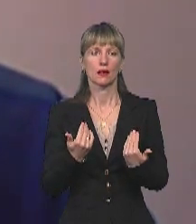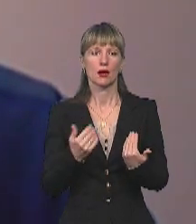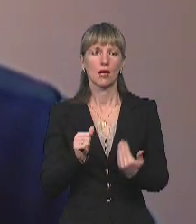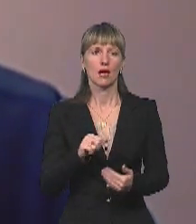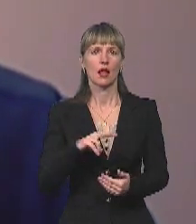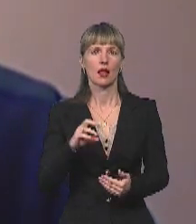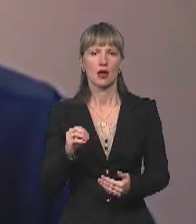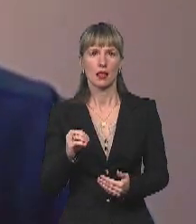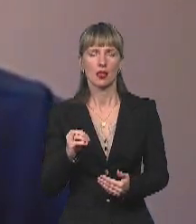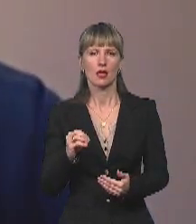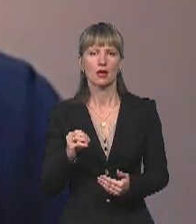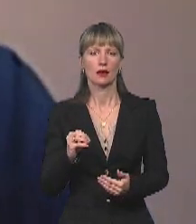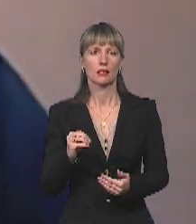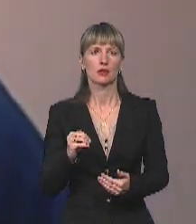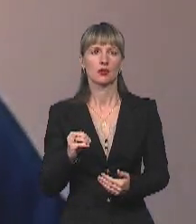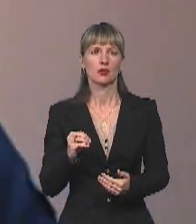Але ж